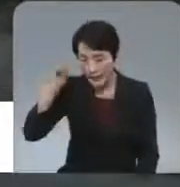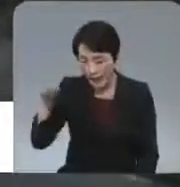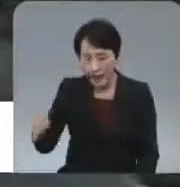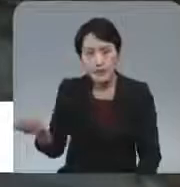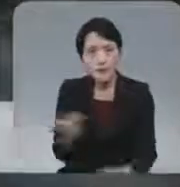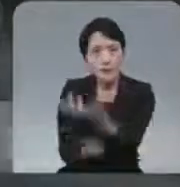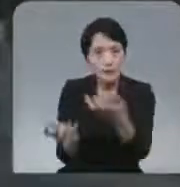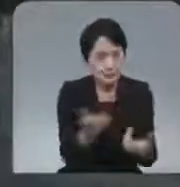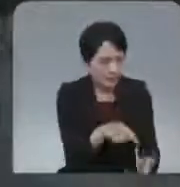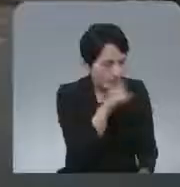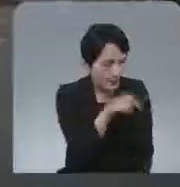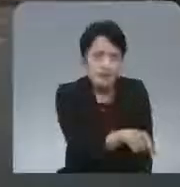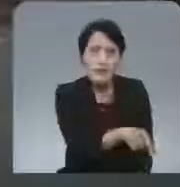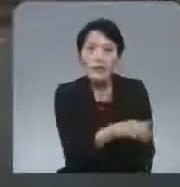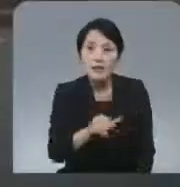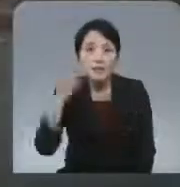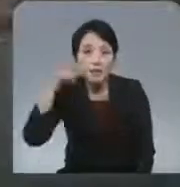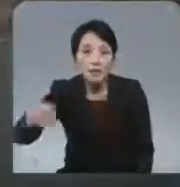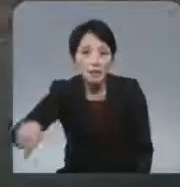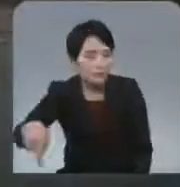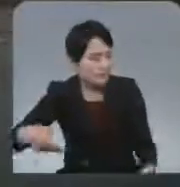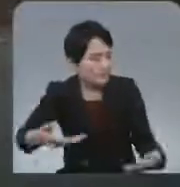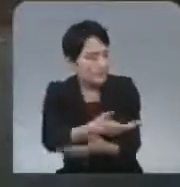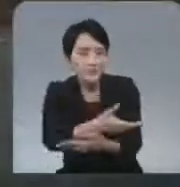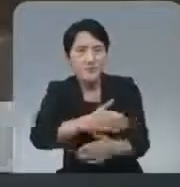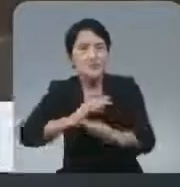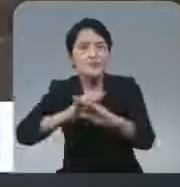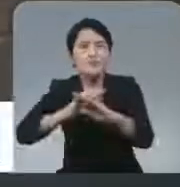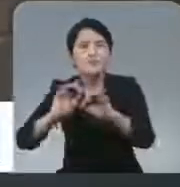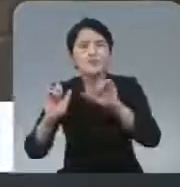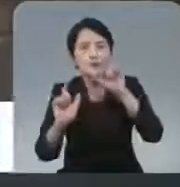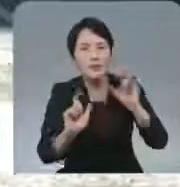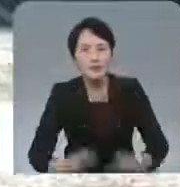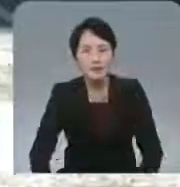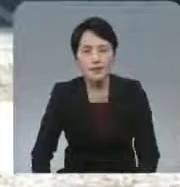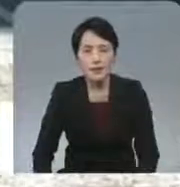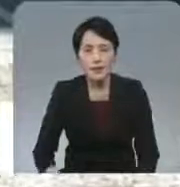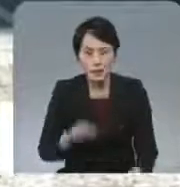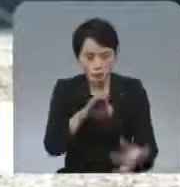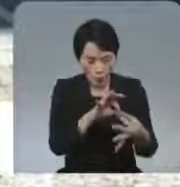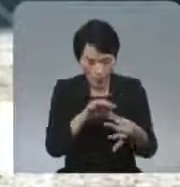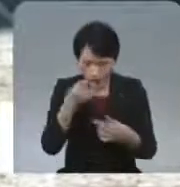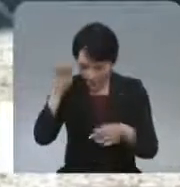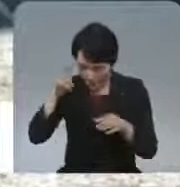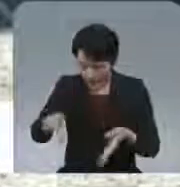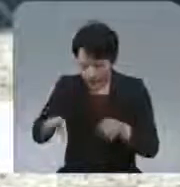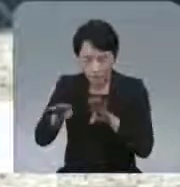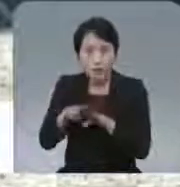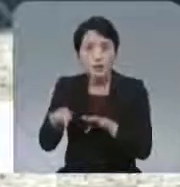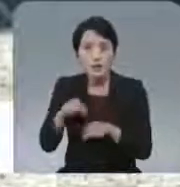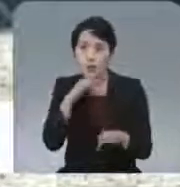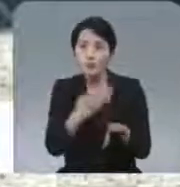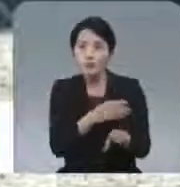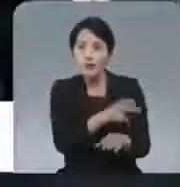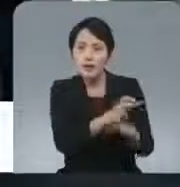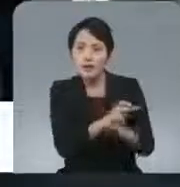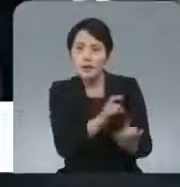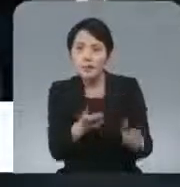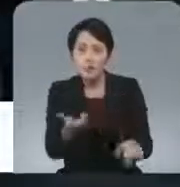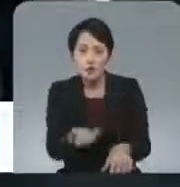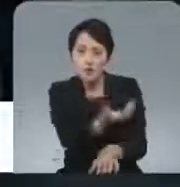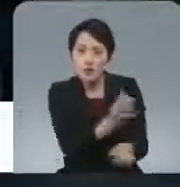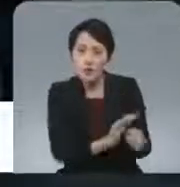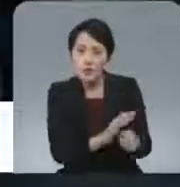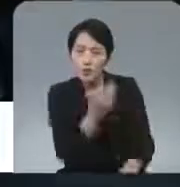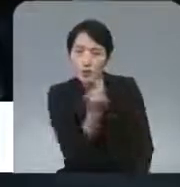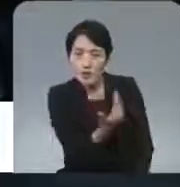những đối tượng nằm trong danh sách đen này của Washington sẽ bị đóng băng tài sản ở Mỹ đồng thời bị cấm giao dịch với công dân và các doanh